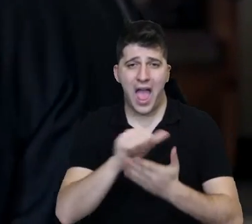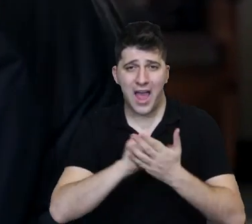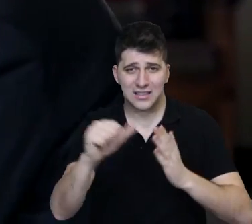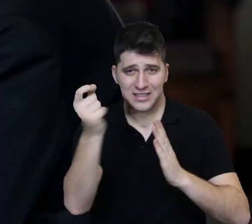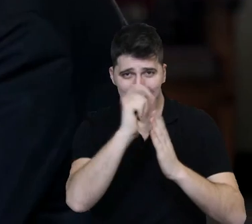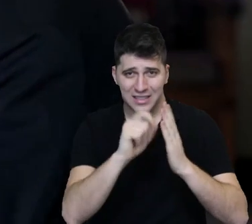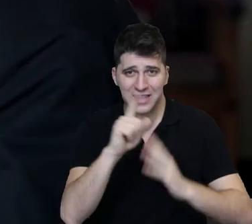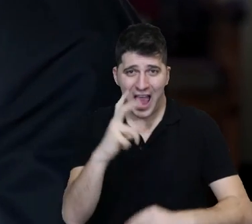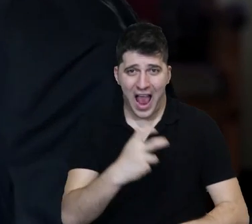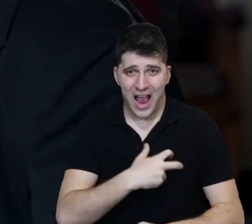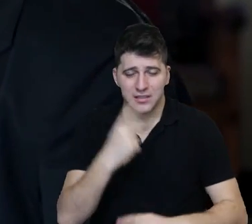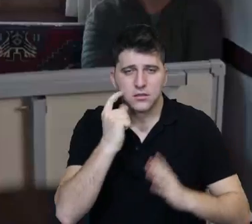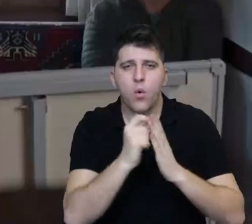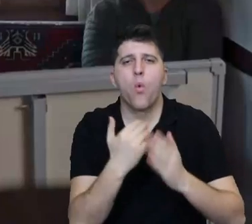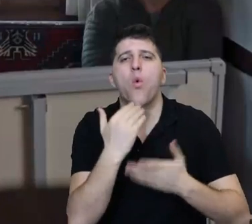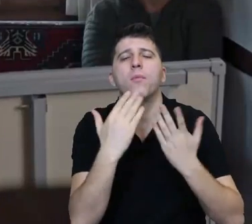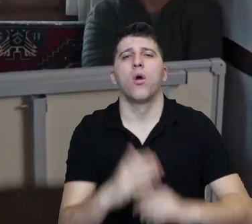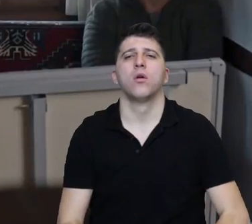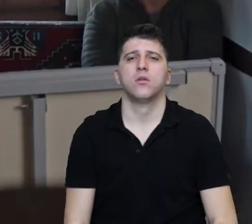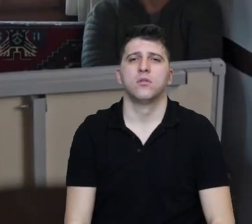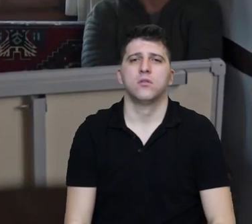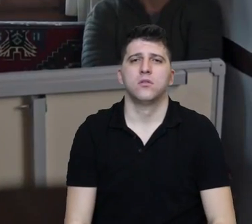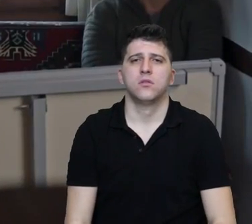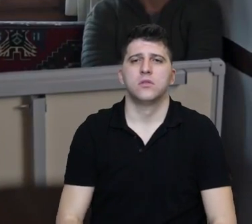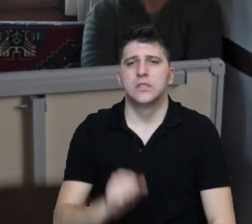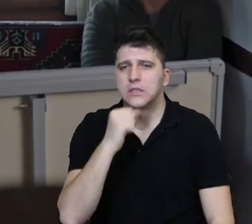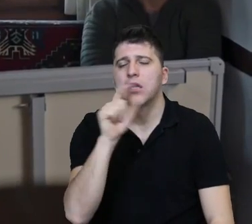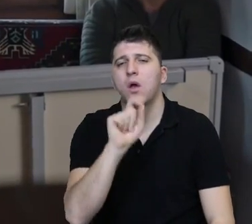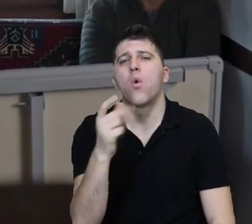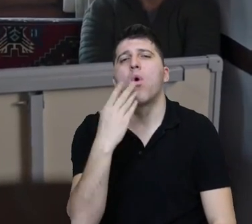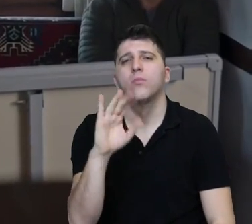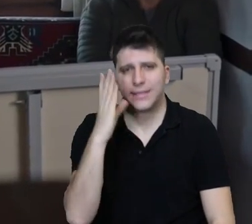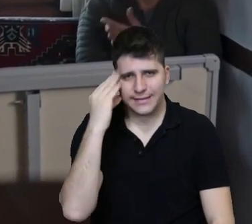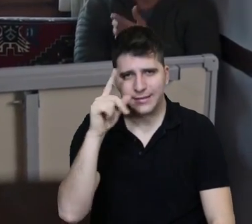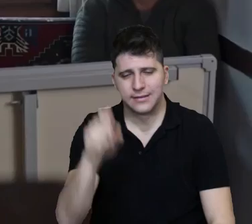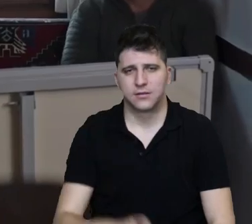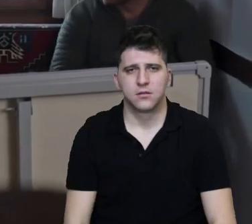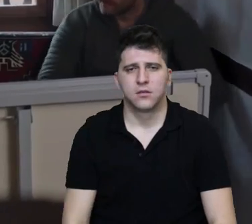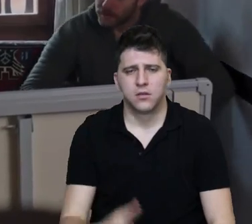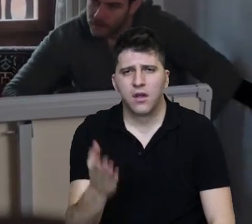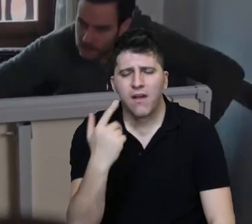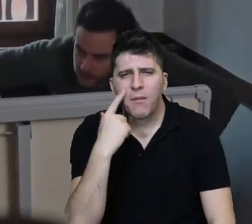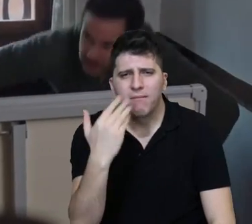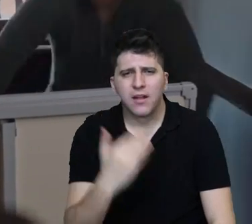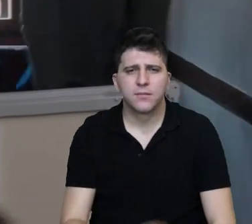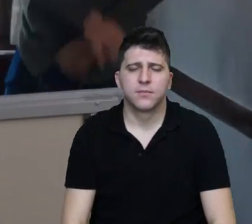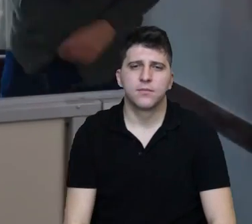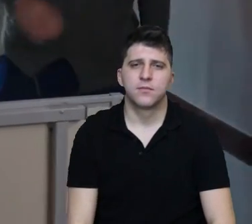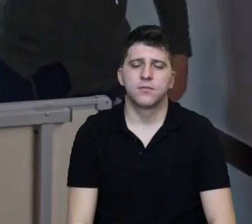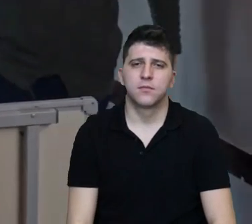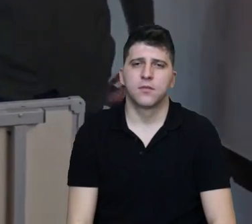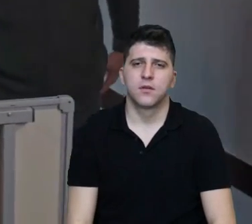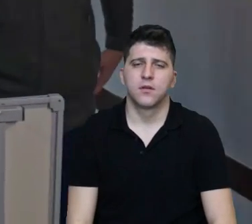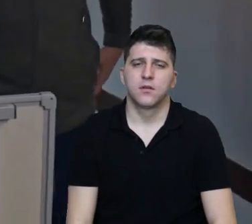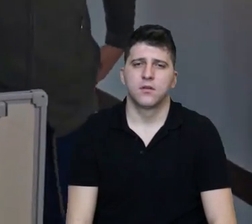kalem aşka gelince yazmıyor ya. Tahtaya da yazılmıyormuş. Çitex. Ver bakayım abi. Ayaklanıp